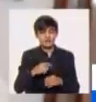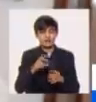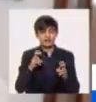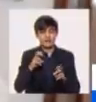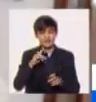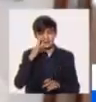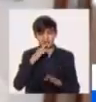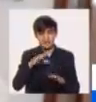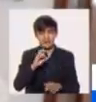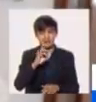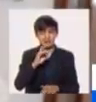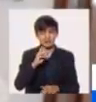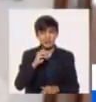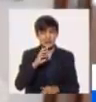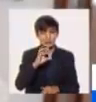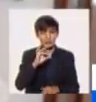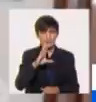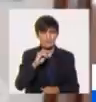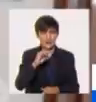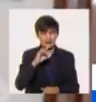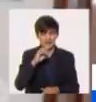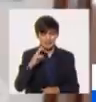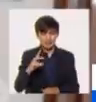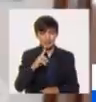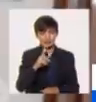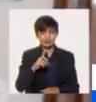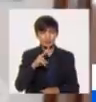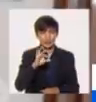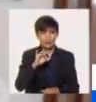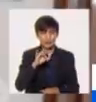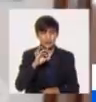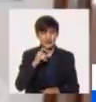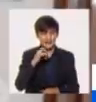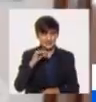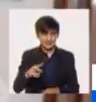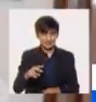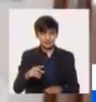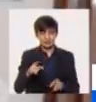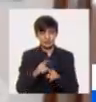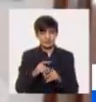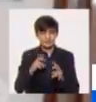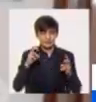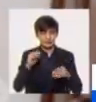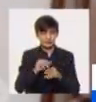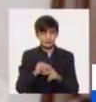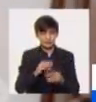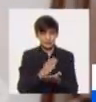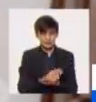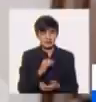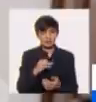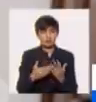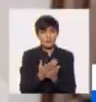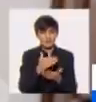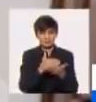обеспечены, рибавирин и гидроксихлорохин, хлорохин, эти препараты все есть, они предусмотрены. Также в новом протоколе